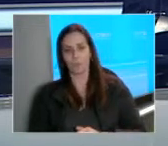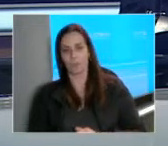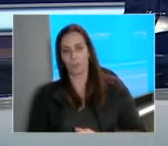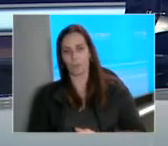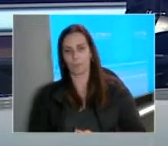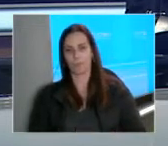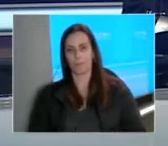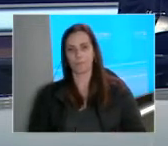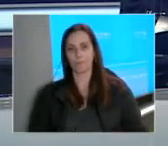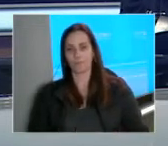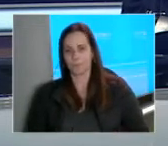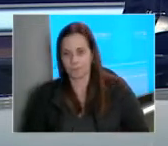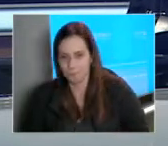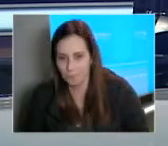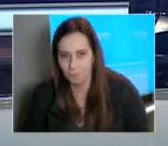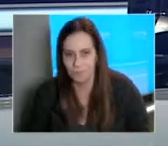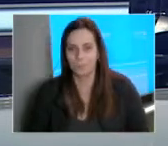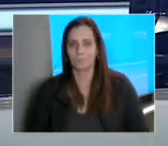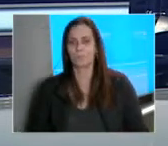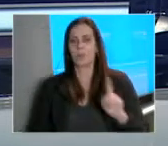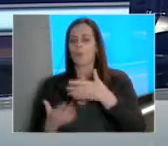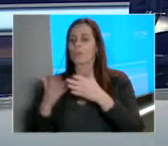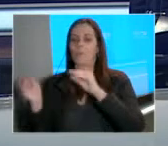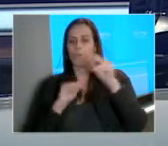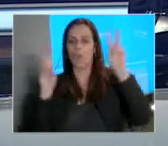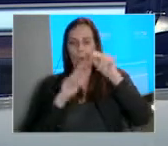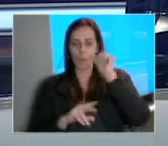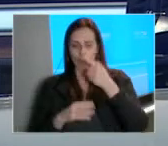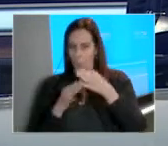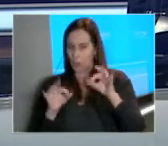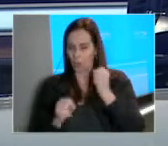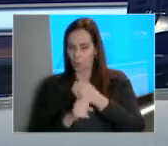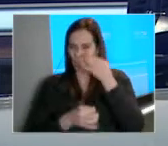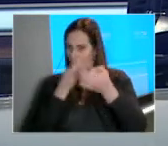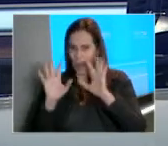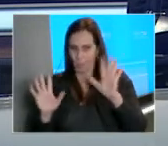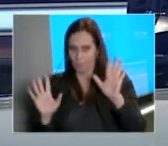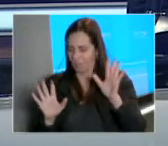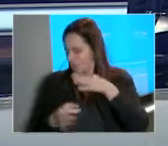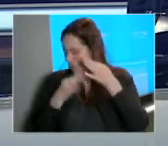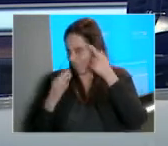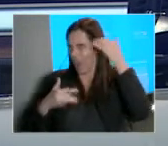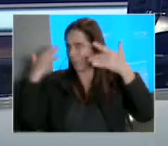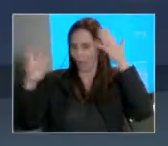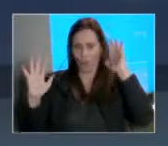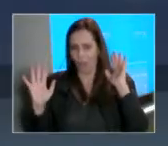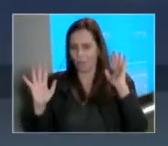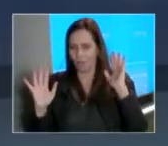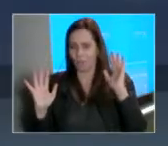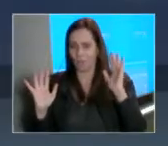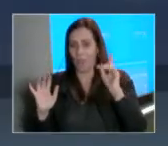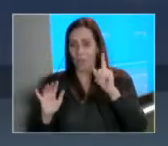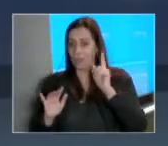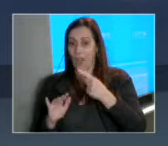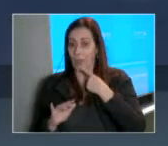או שהם יישארו בבית. הם לא סתם הלכו לכחול לבן. לכולם מותר לעשות ספקולציות. אין בעיה, זה ספקולציות. צריך להגיד.